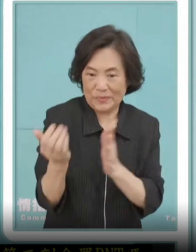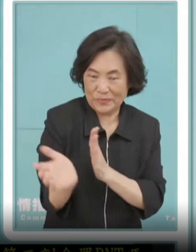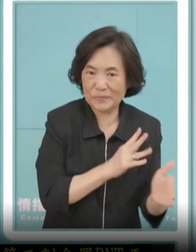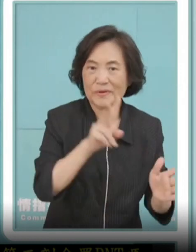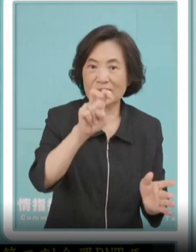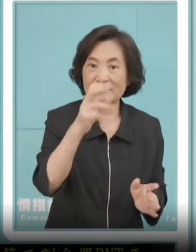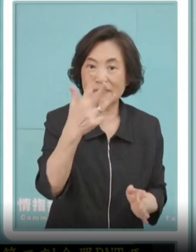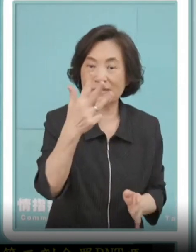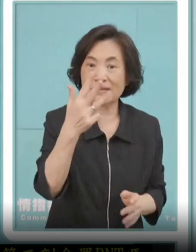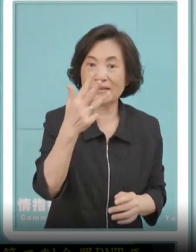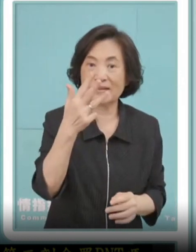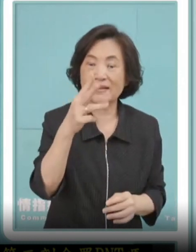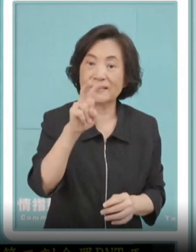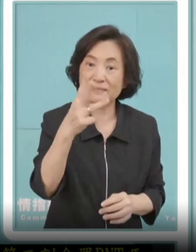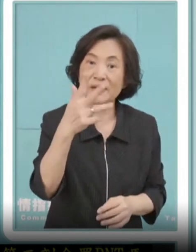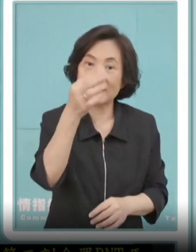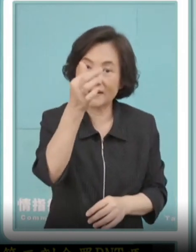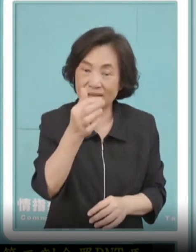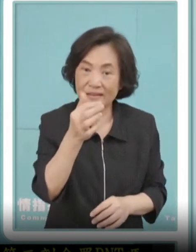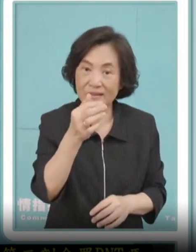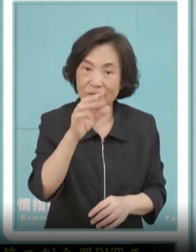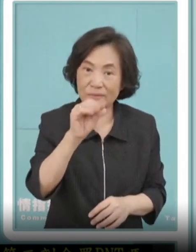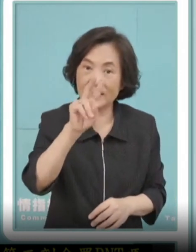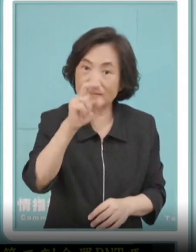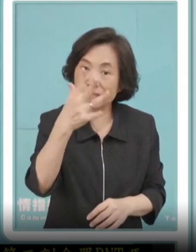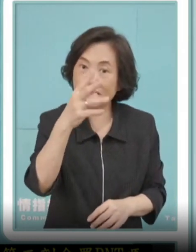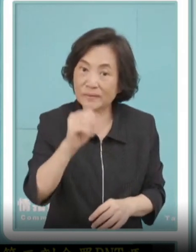备28亿250万剂，它的逻辑是说，